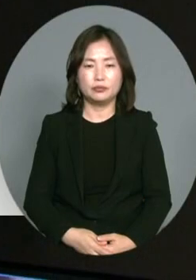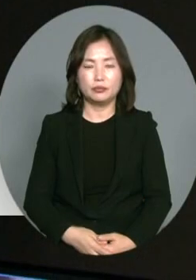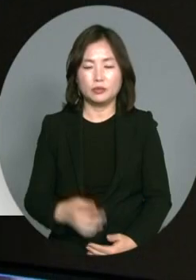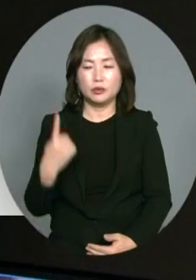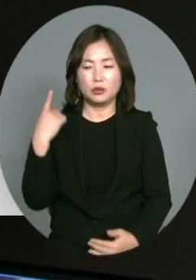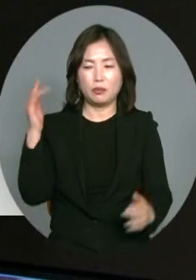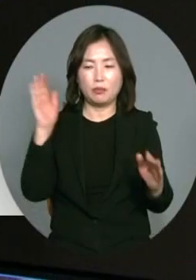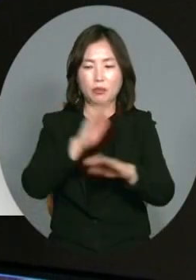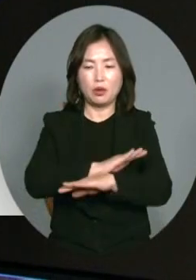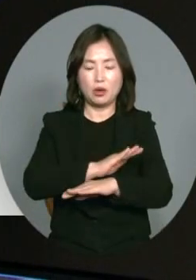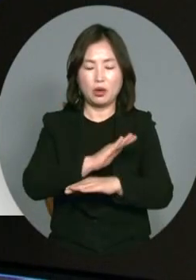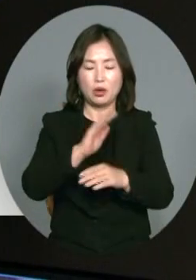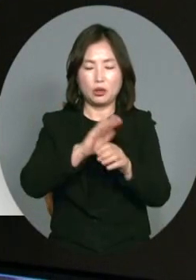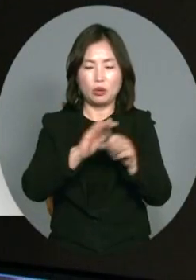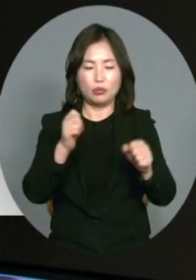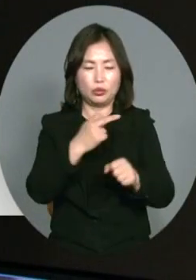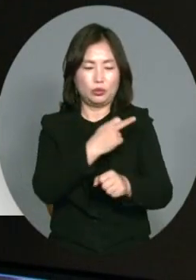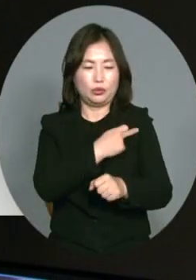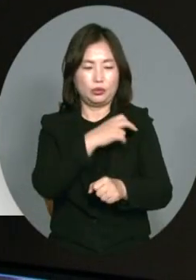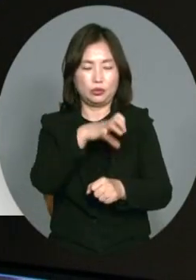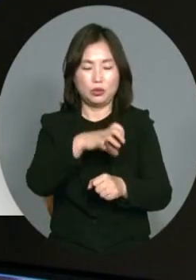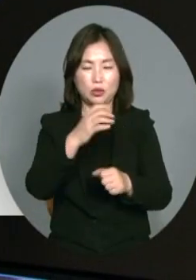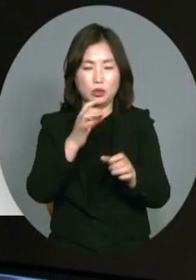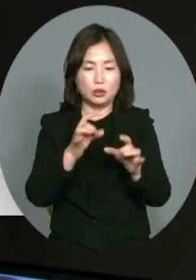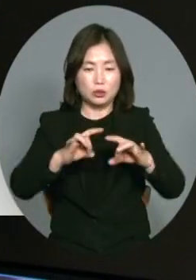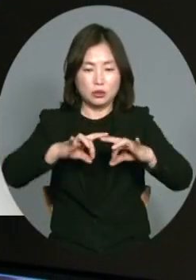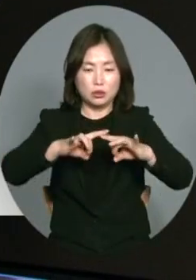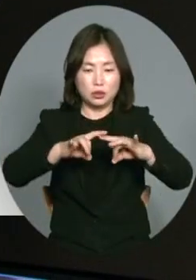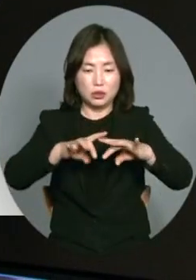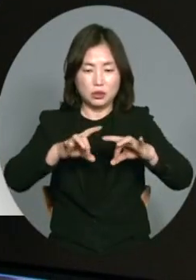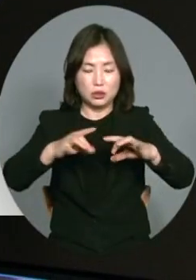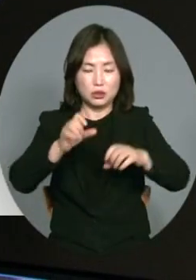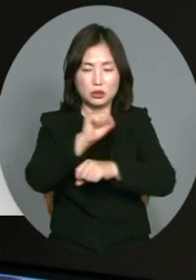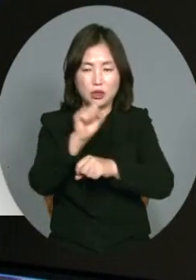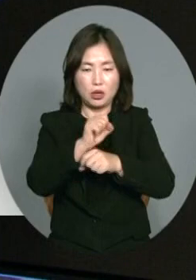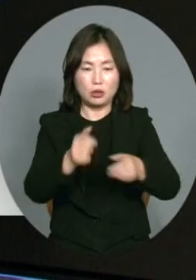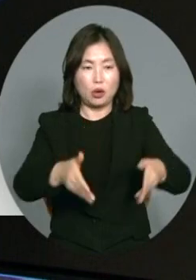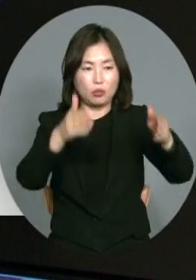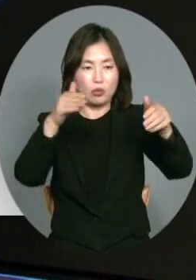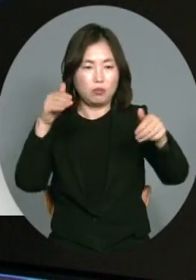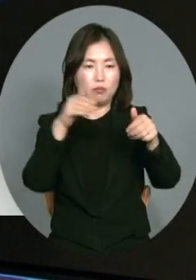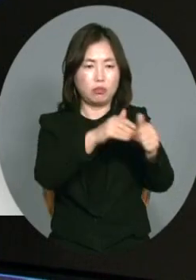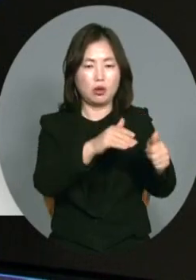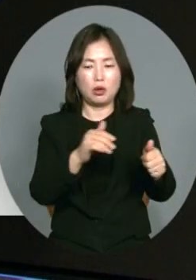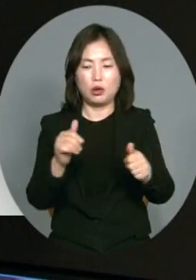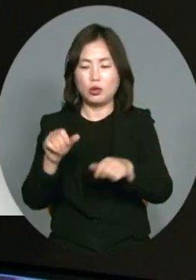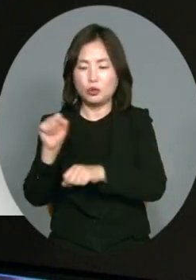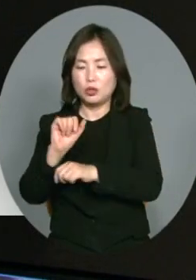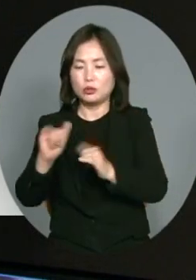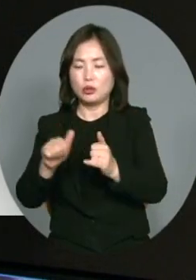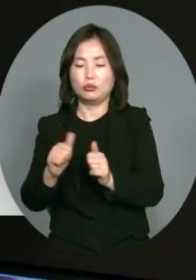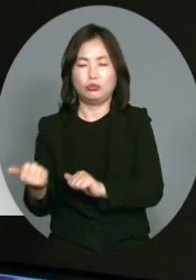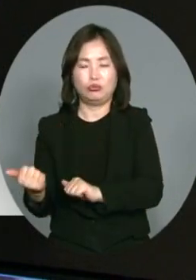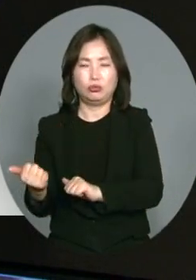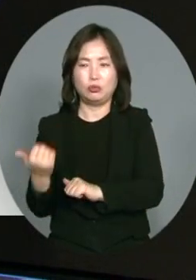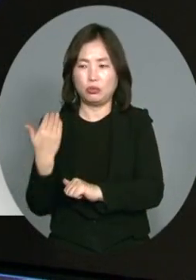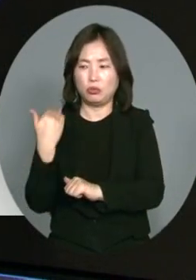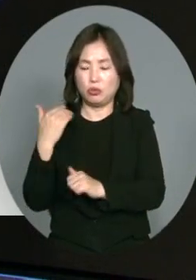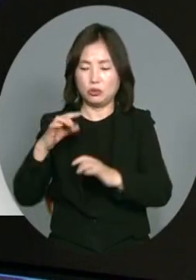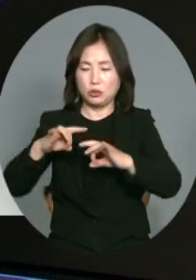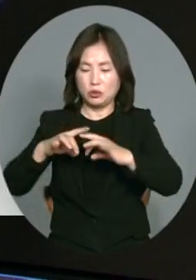어젯밤 경북 영주에서 전기차가 건물을 들이받은 뒤 불이나 운전자가 숨졌습니다 최근 국내에서